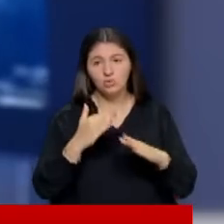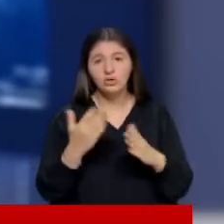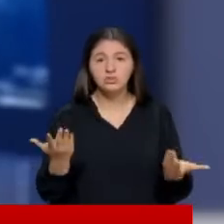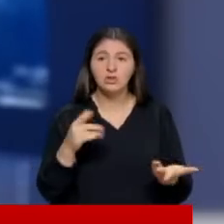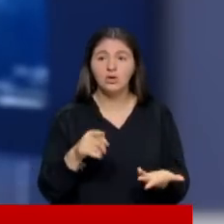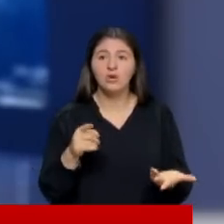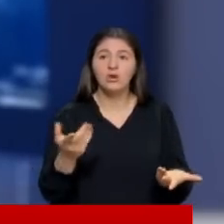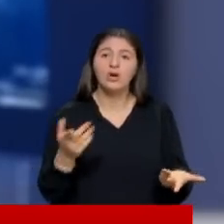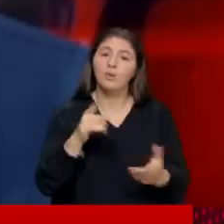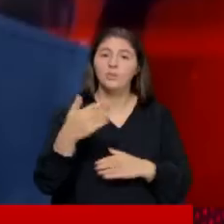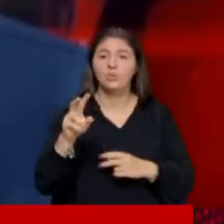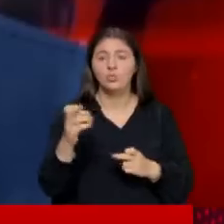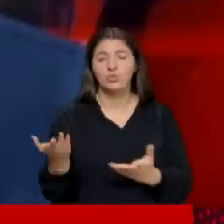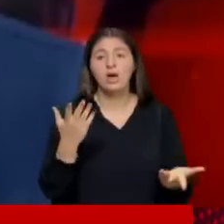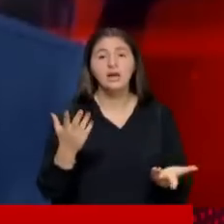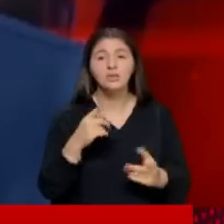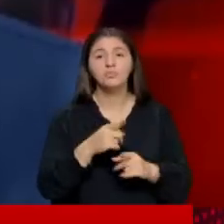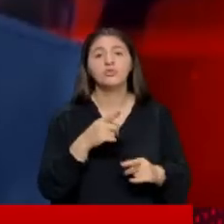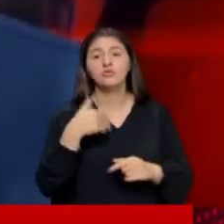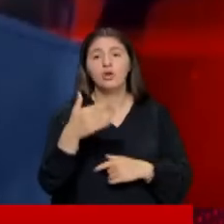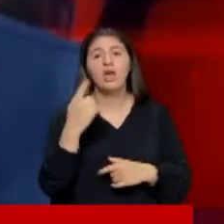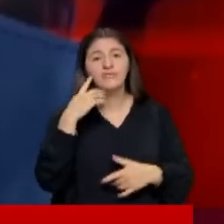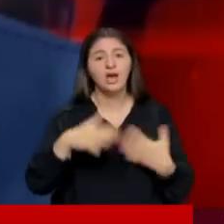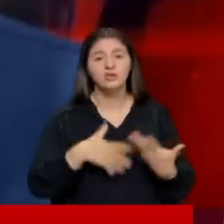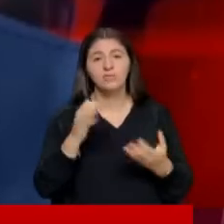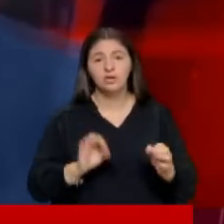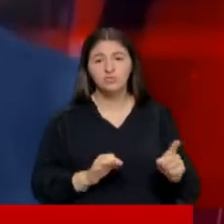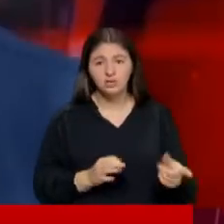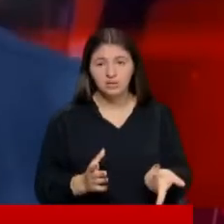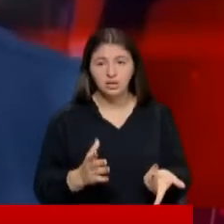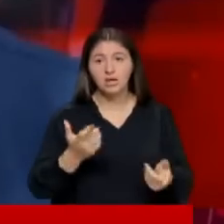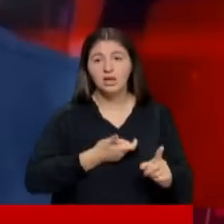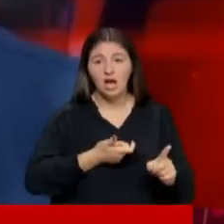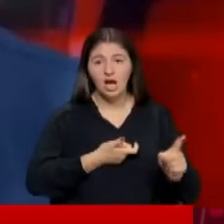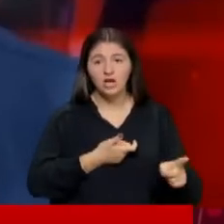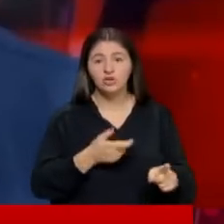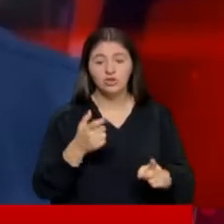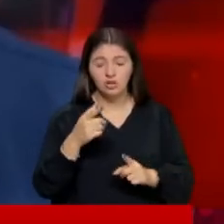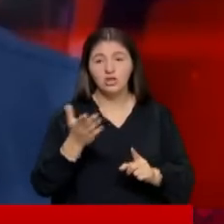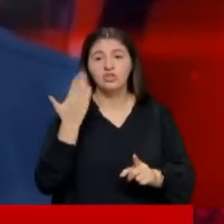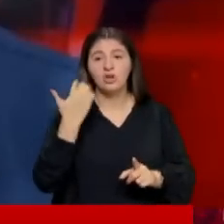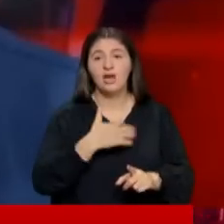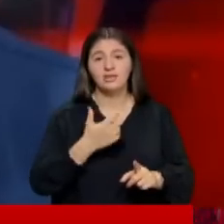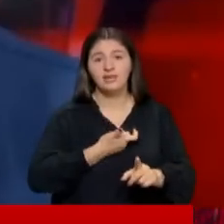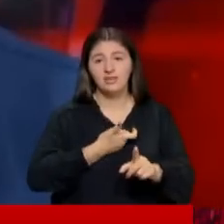o ayrı bir konu zaten bundan sonra kafa karışıklığı başladı kanunları enerji